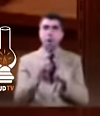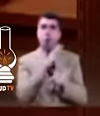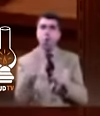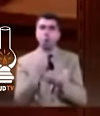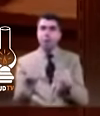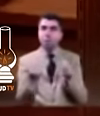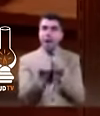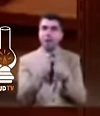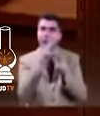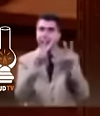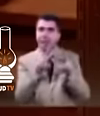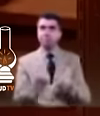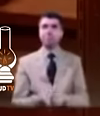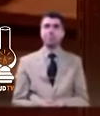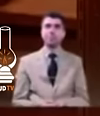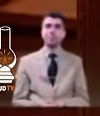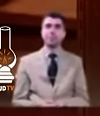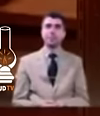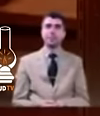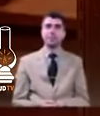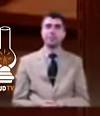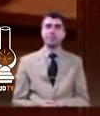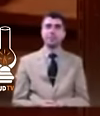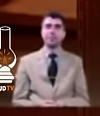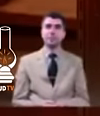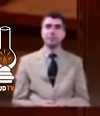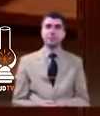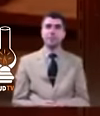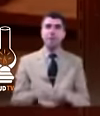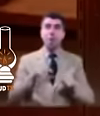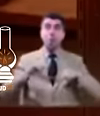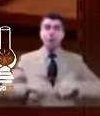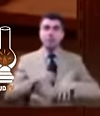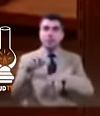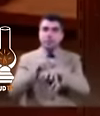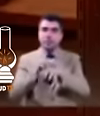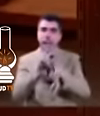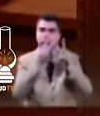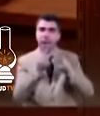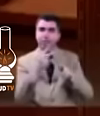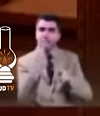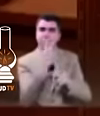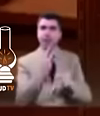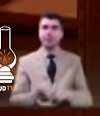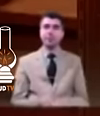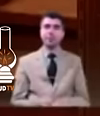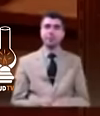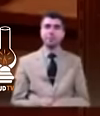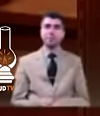انتم سمعتي وزيدي فين الضريف؟ فين وزير الداخليه؟ كان خصو يكون هنا وزير